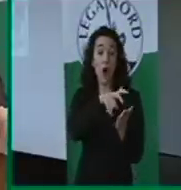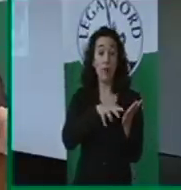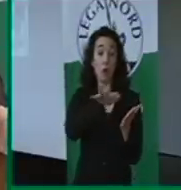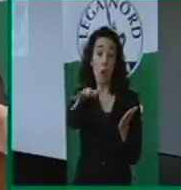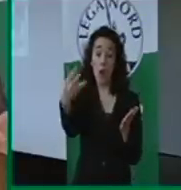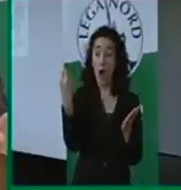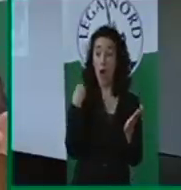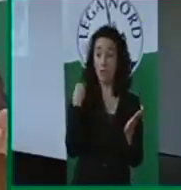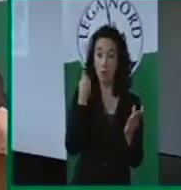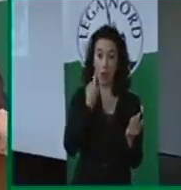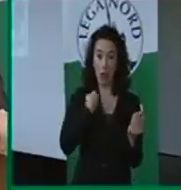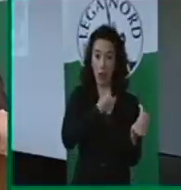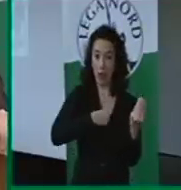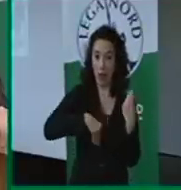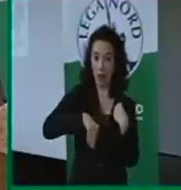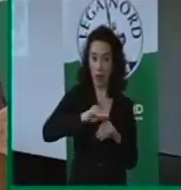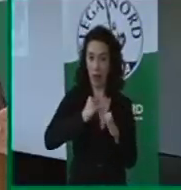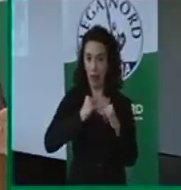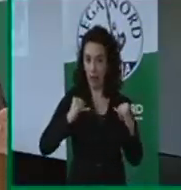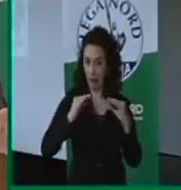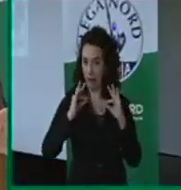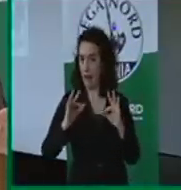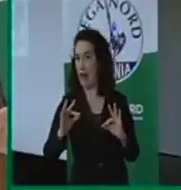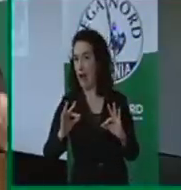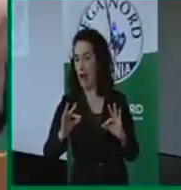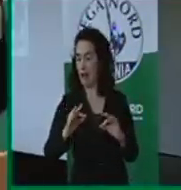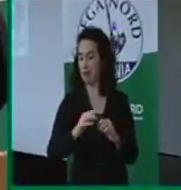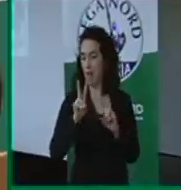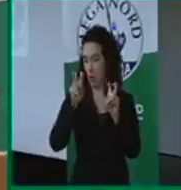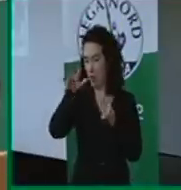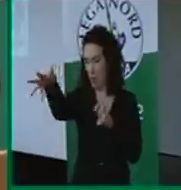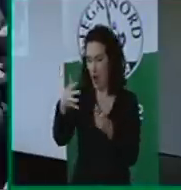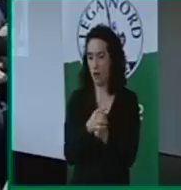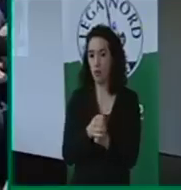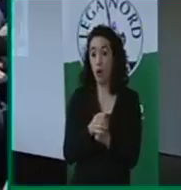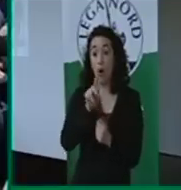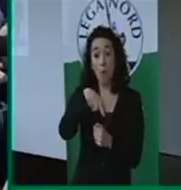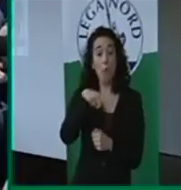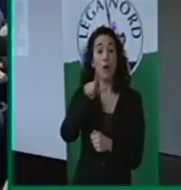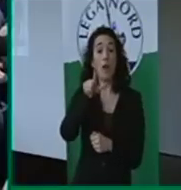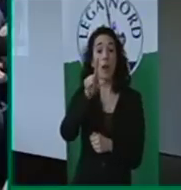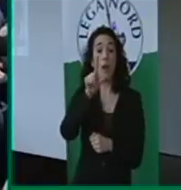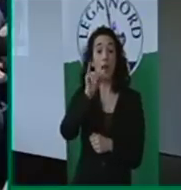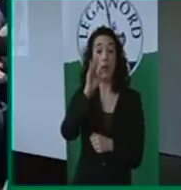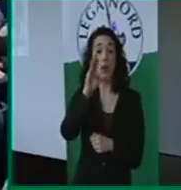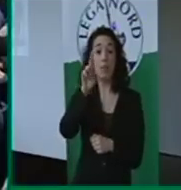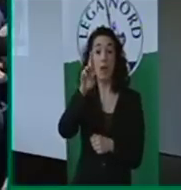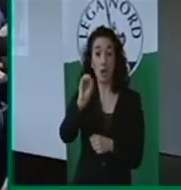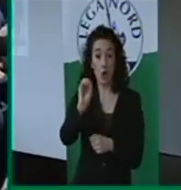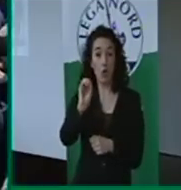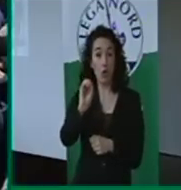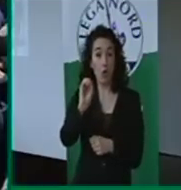Altrimenti il Corriere della Sera titolava a dire anche libero Comunque devo dire quindi giornale Libero